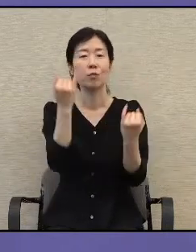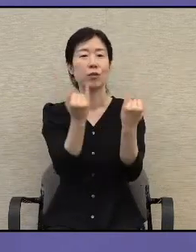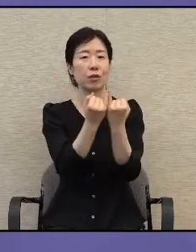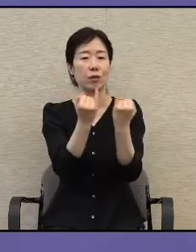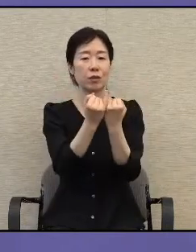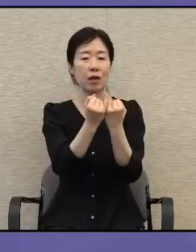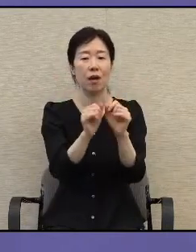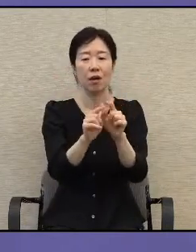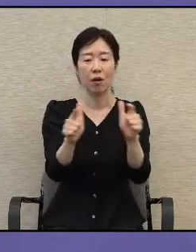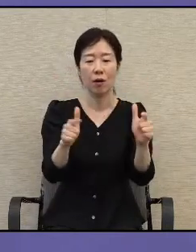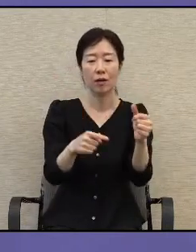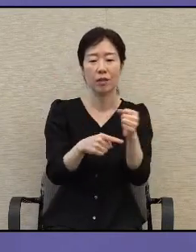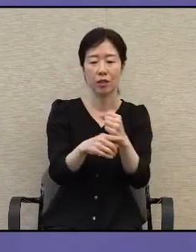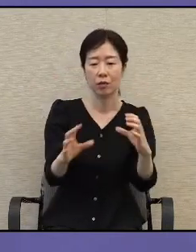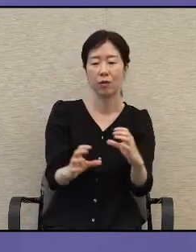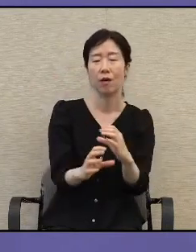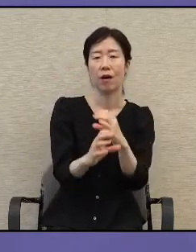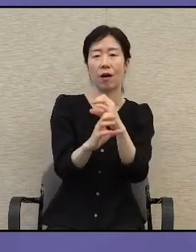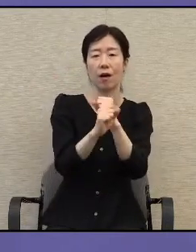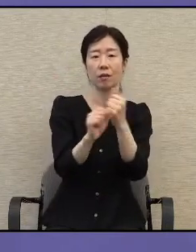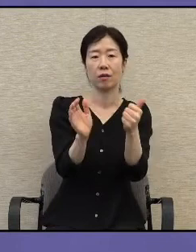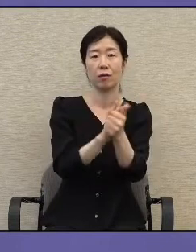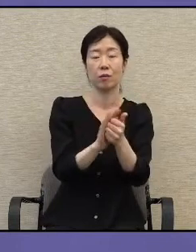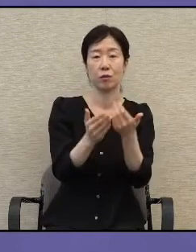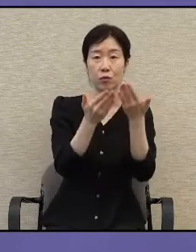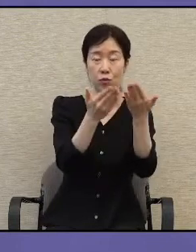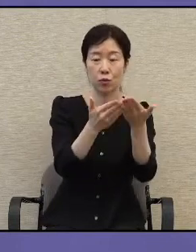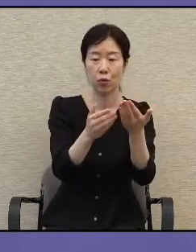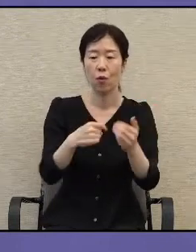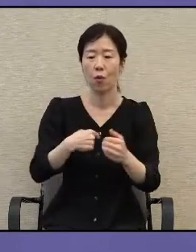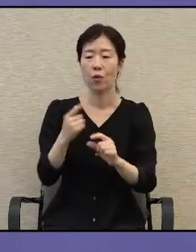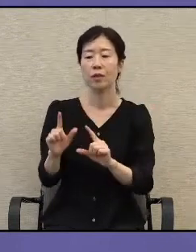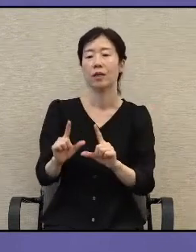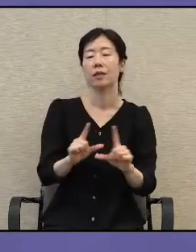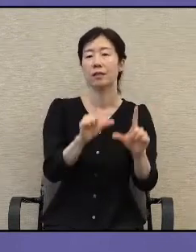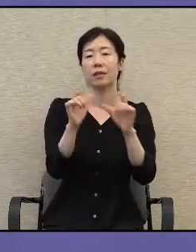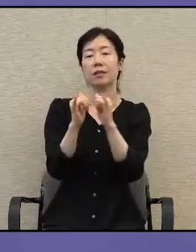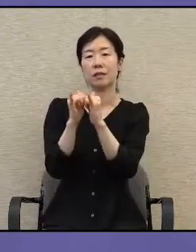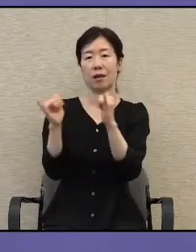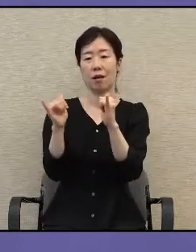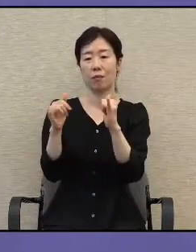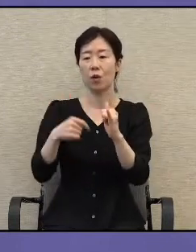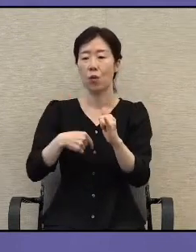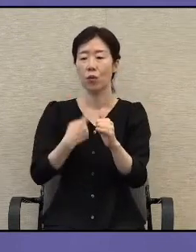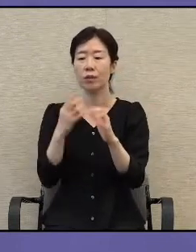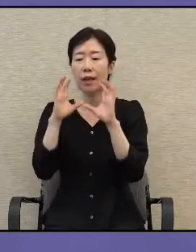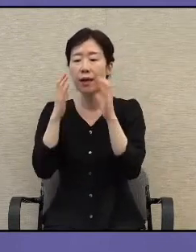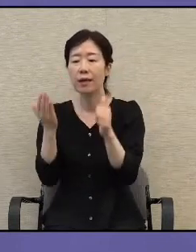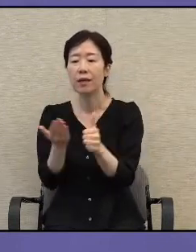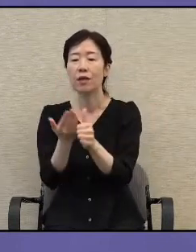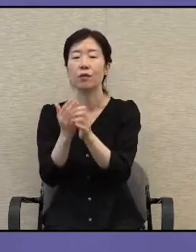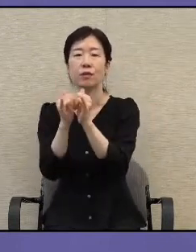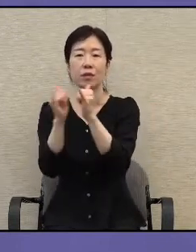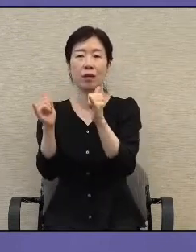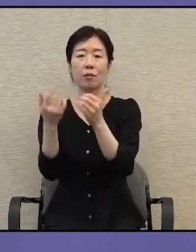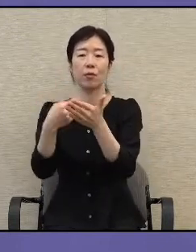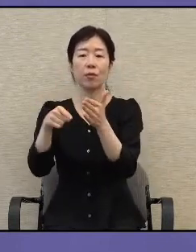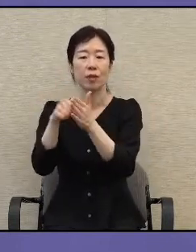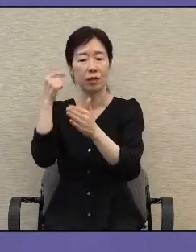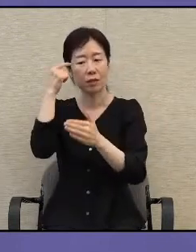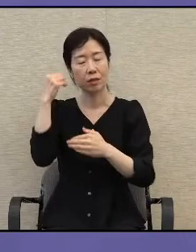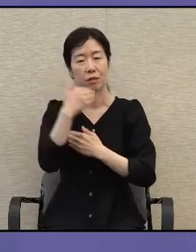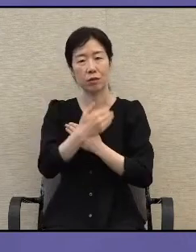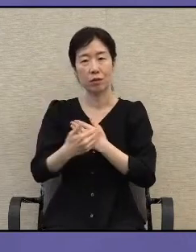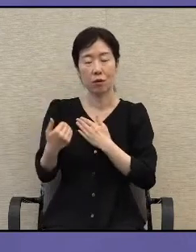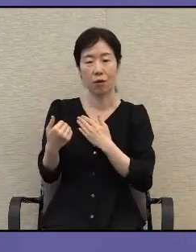되겠고요. 30대 기혼 여성은 돌봄과 일가정 양립의 어려움 해소가 정신건강 서비스의 관점에서 함께 이루어져야 되겠습니다. 따라서